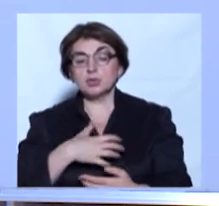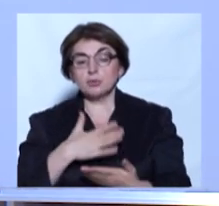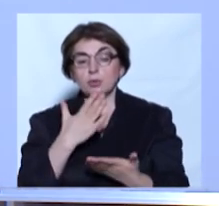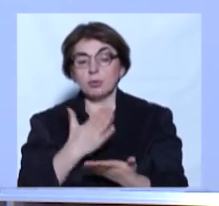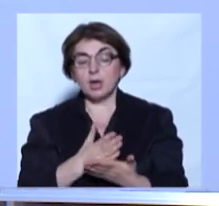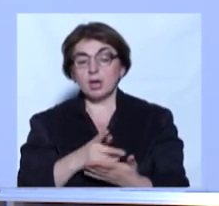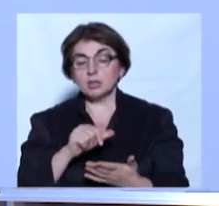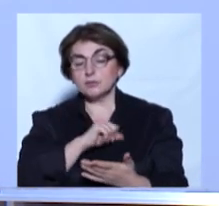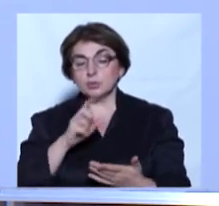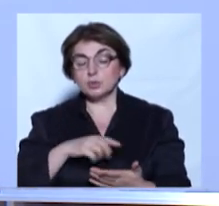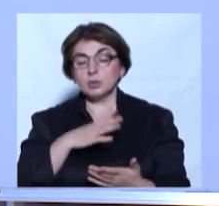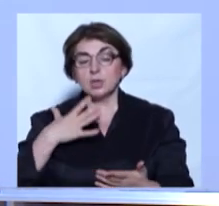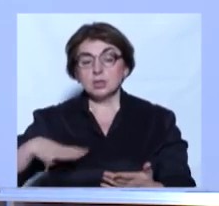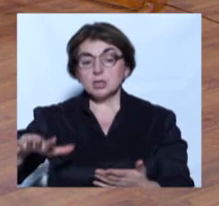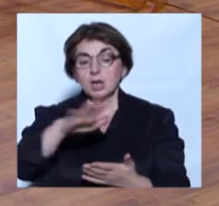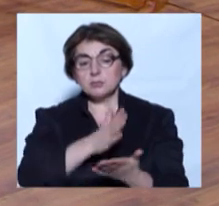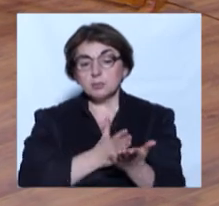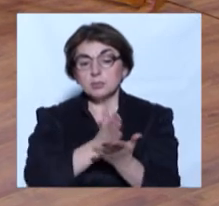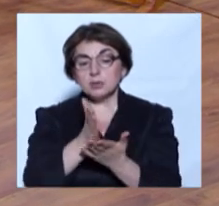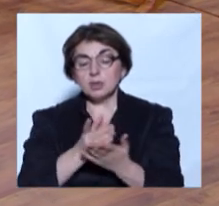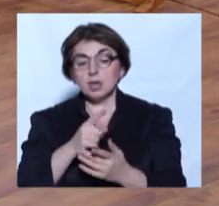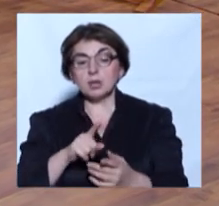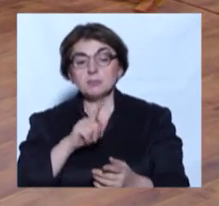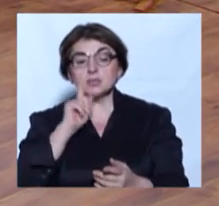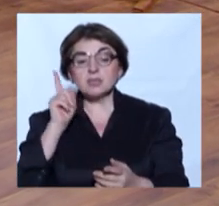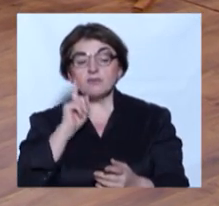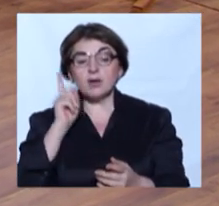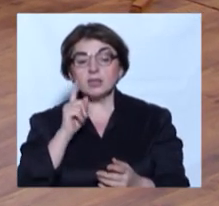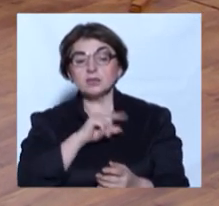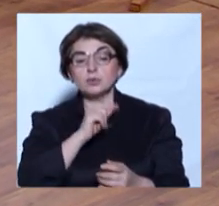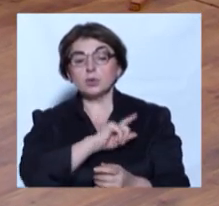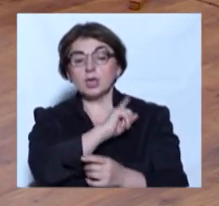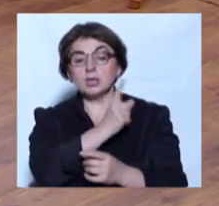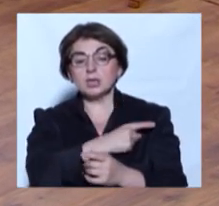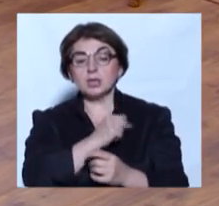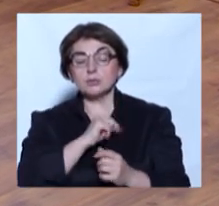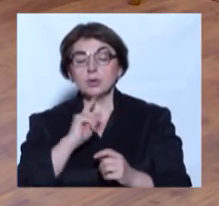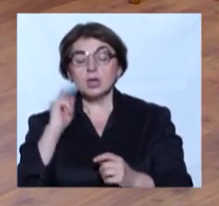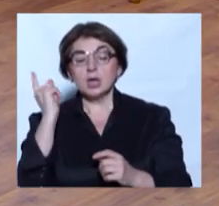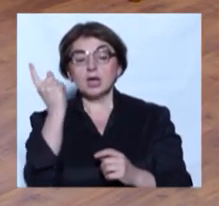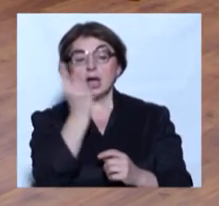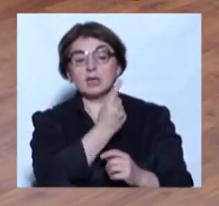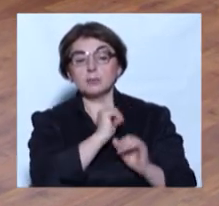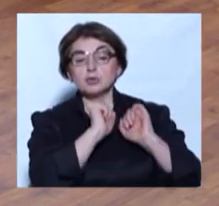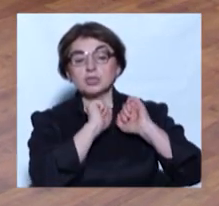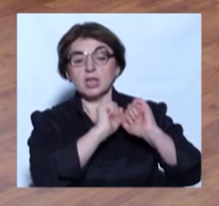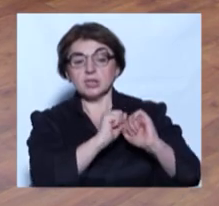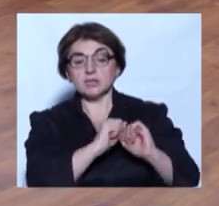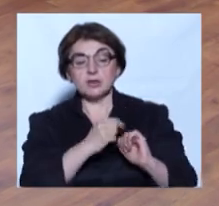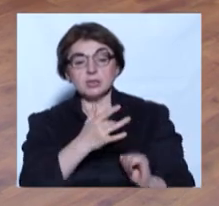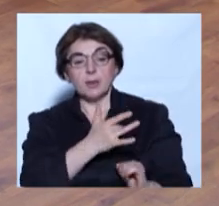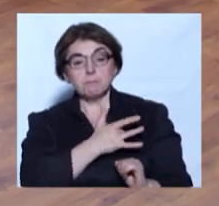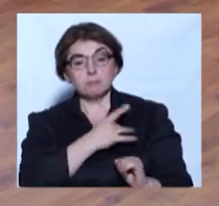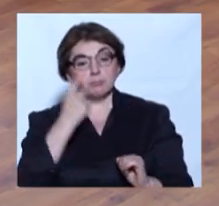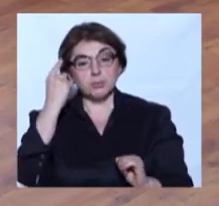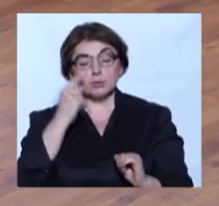პრიორიტეტია ქვეყნის სტრატეგიული გეგმის და რაც მთავარია მწვანე ენერგეტიკა, რომელიც გარემოს დაცვით ღონისძიებებს გულისხმობს და მეტი